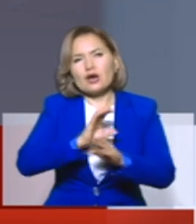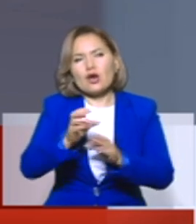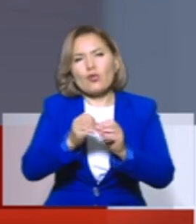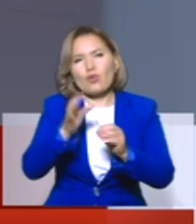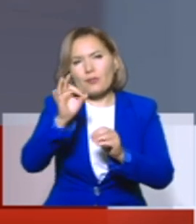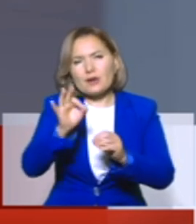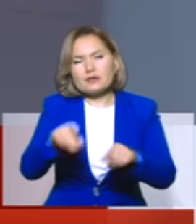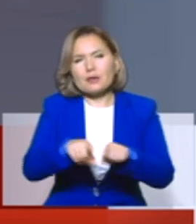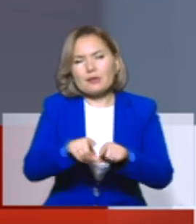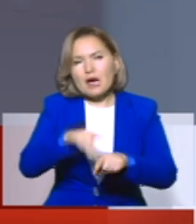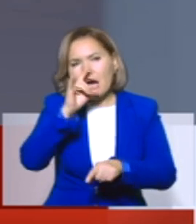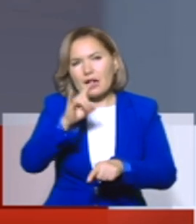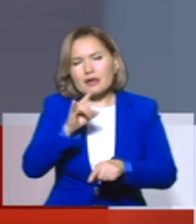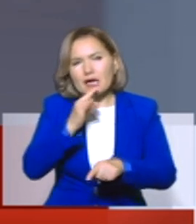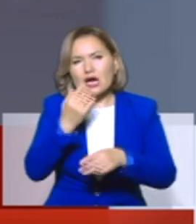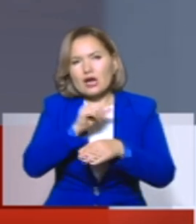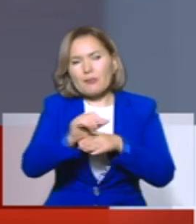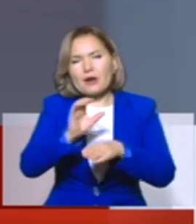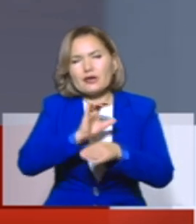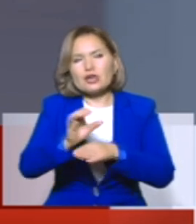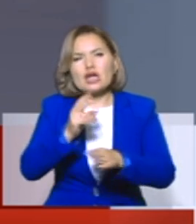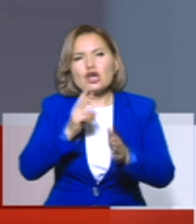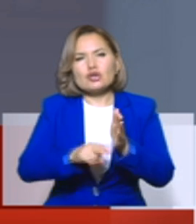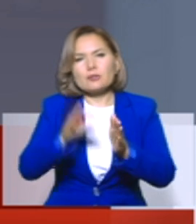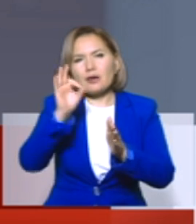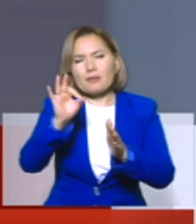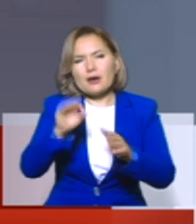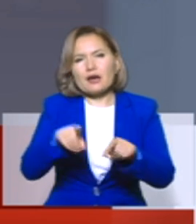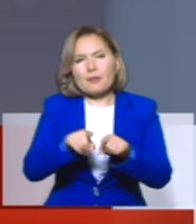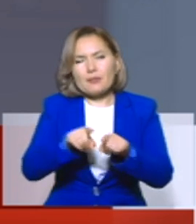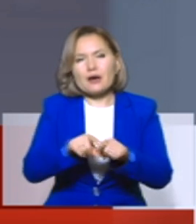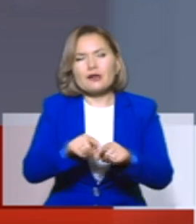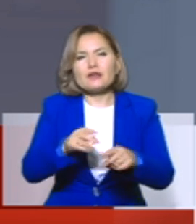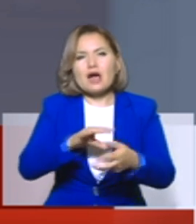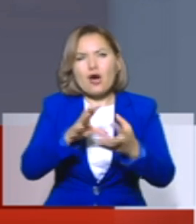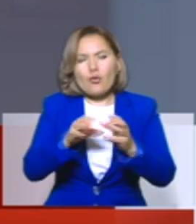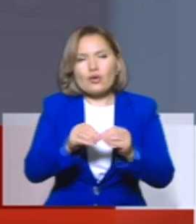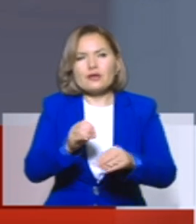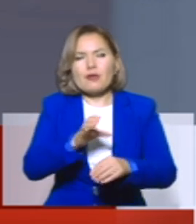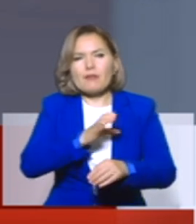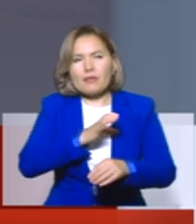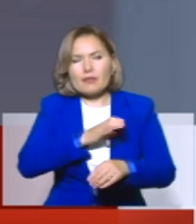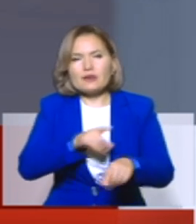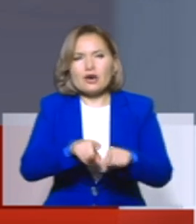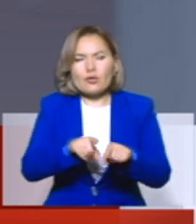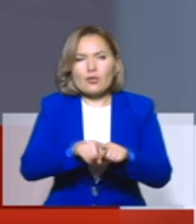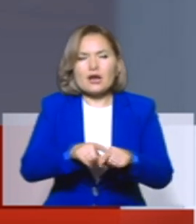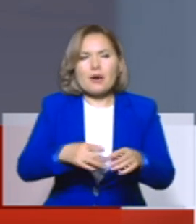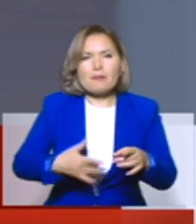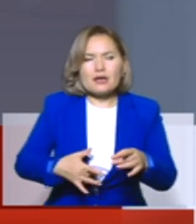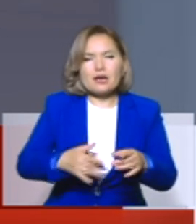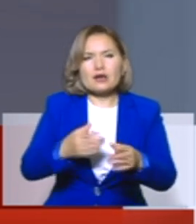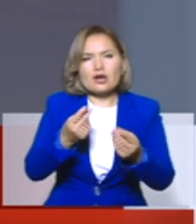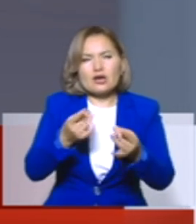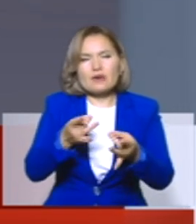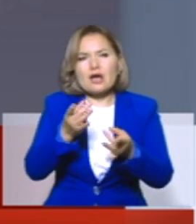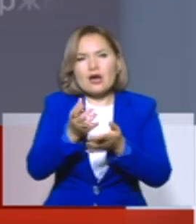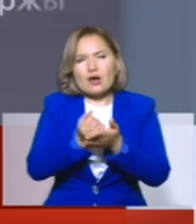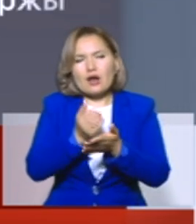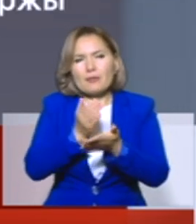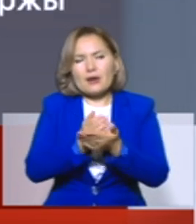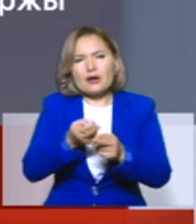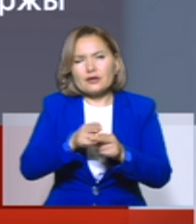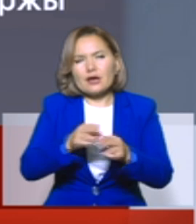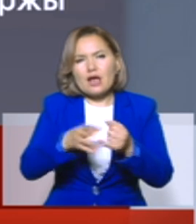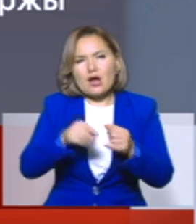астамы және Қазақстан экспортының 70%-дан астамы минералдық шикізатпен байланысты салаларға тиесілі болды. Сонымен бірге